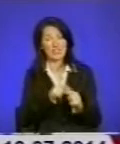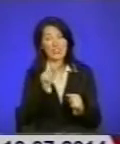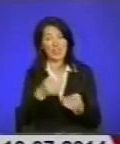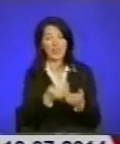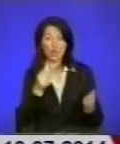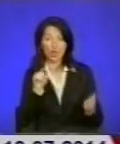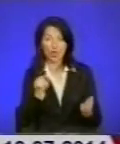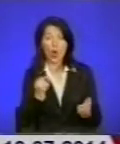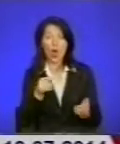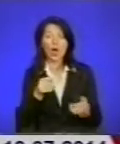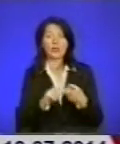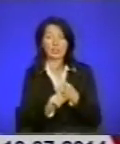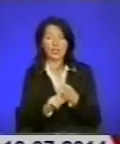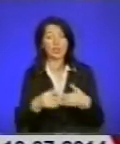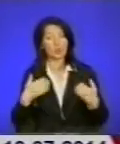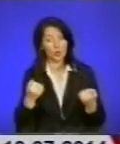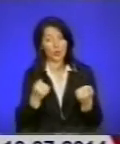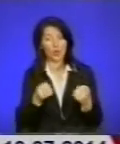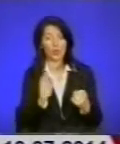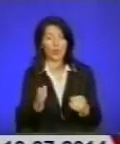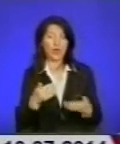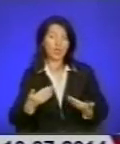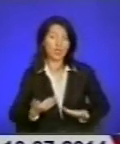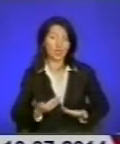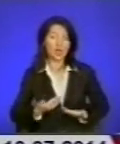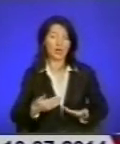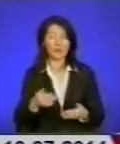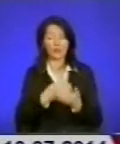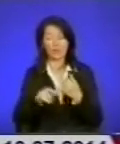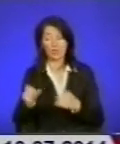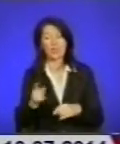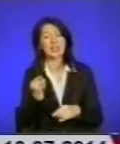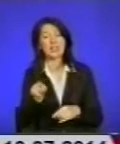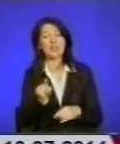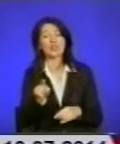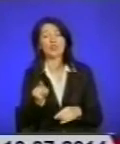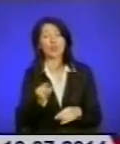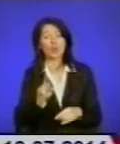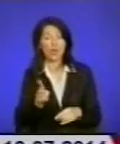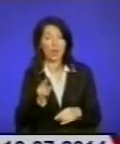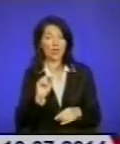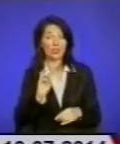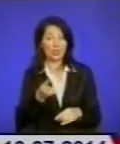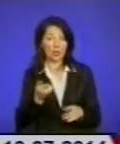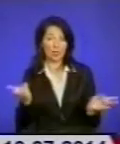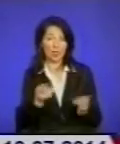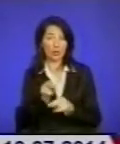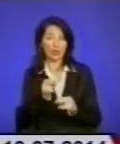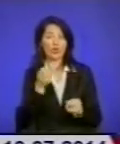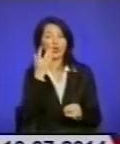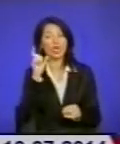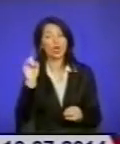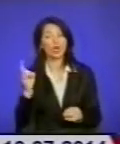залежить здоров'я, а інколи – життя інваліда. Це те, як і чим треба лікувати. Коли людина з